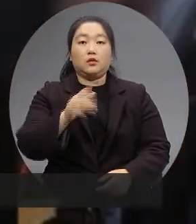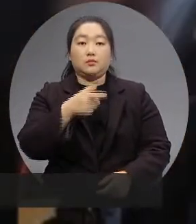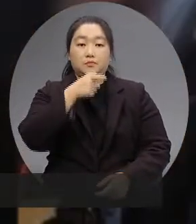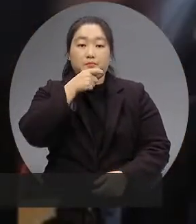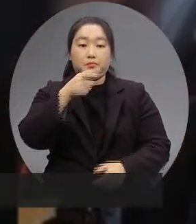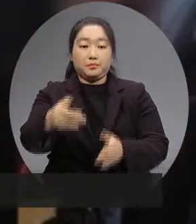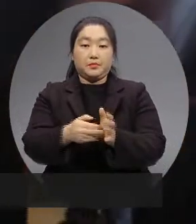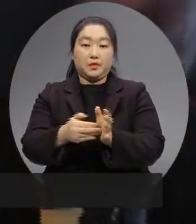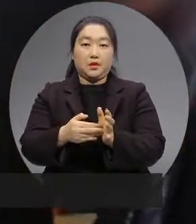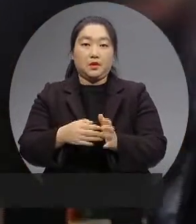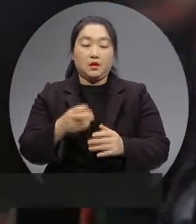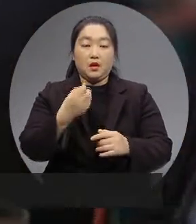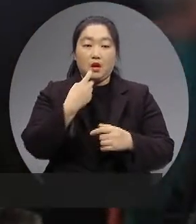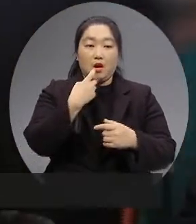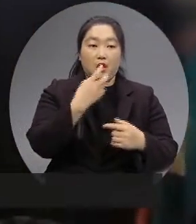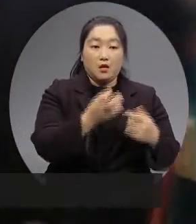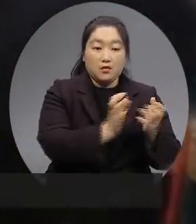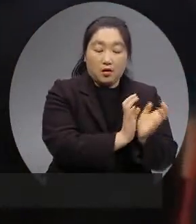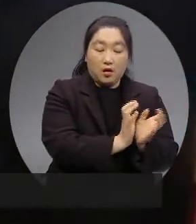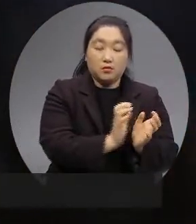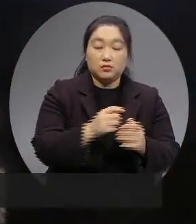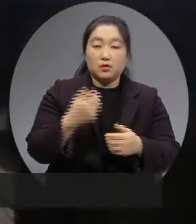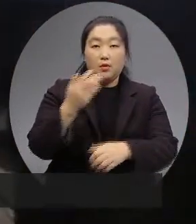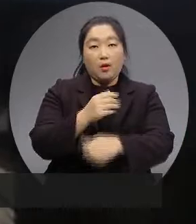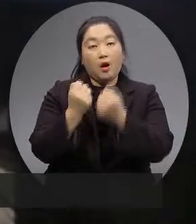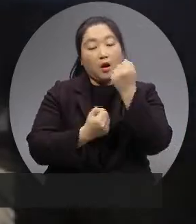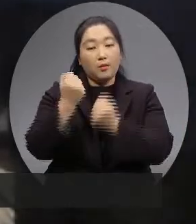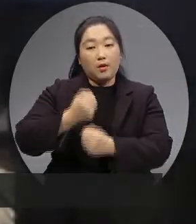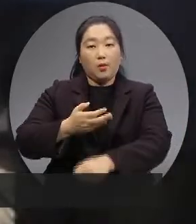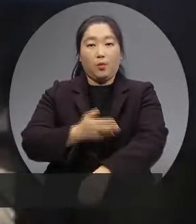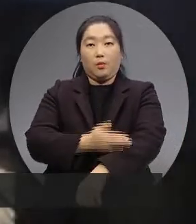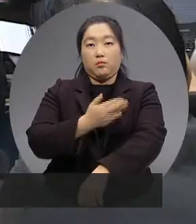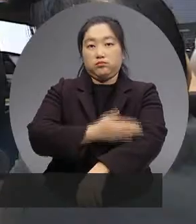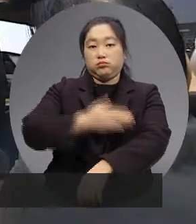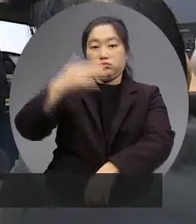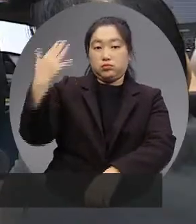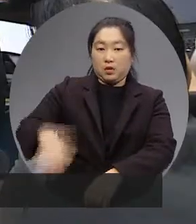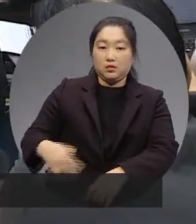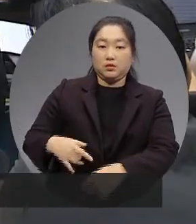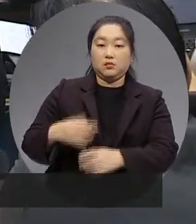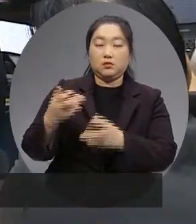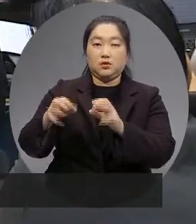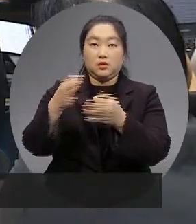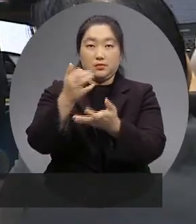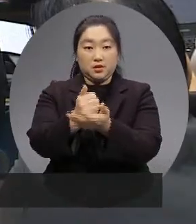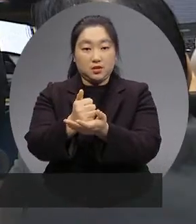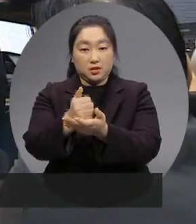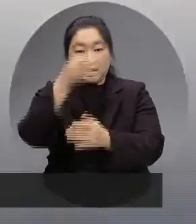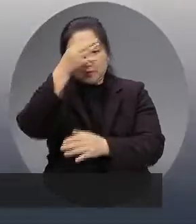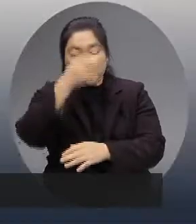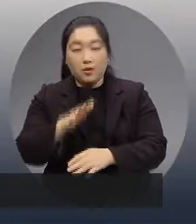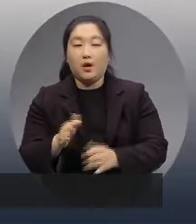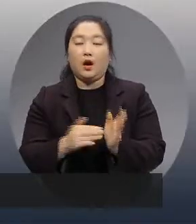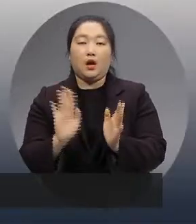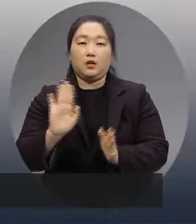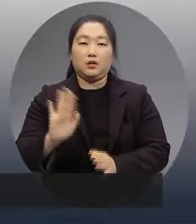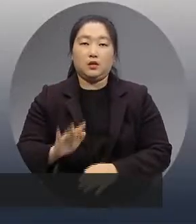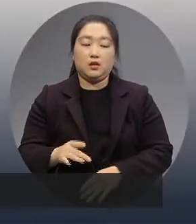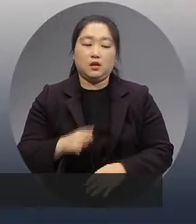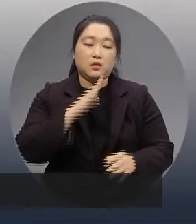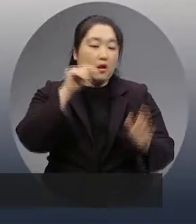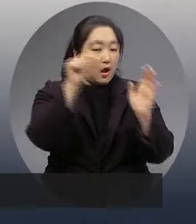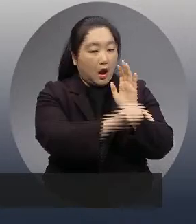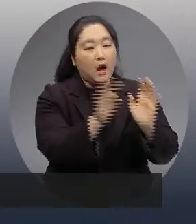해명에 야당은 해명이 가관이라고 비난했지만 김 지사는 사과하지 않았습니다. 역시 현장에 안 가는 것이 옳았다는